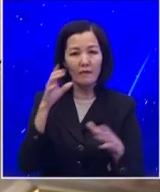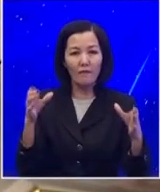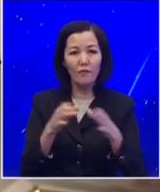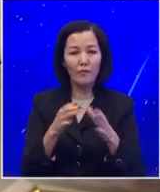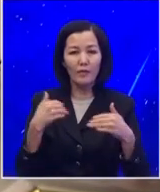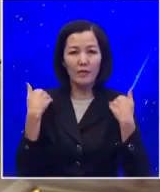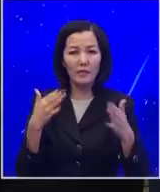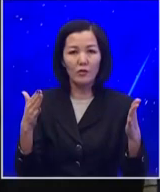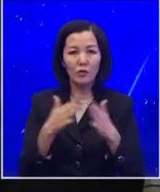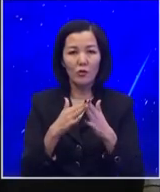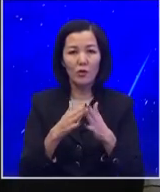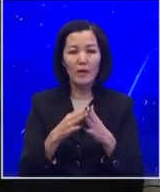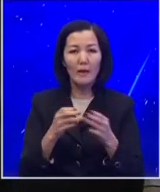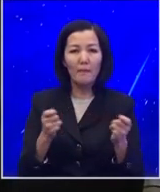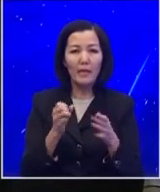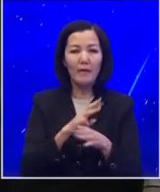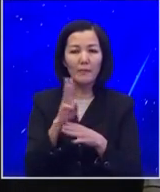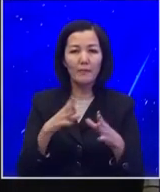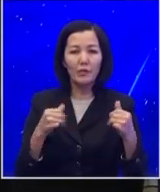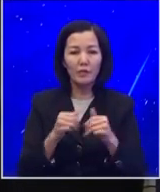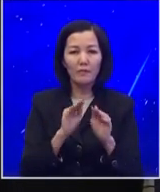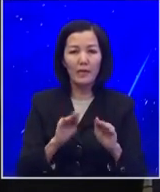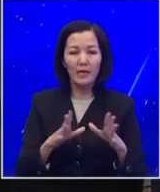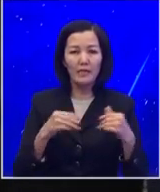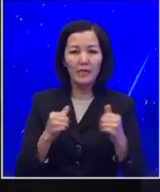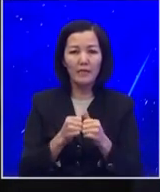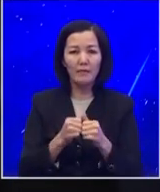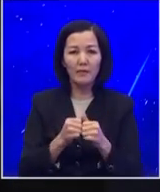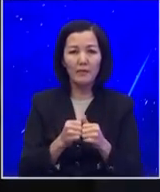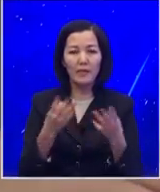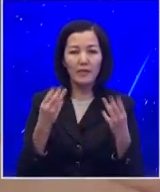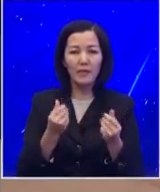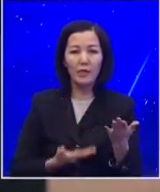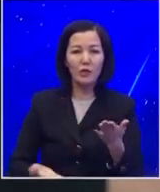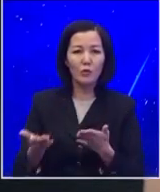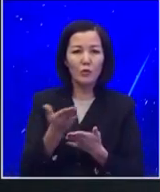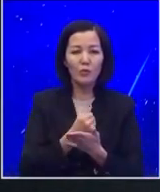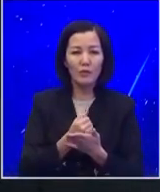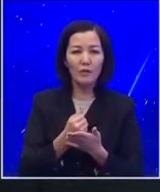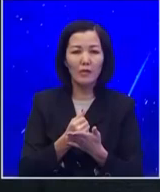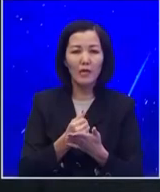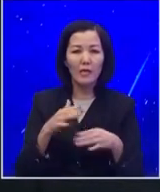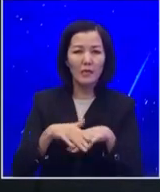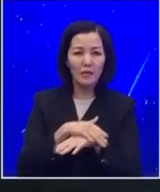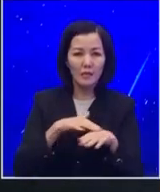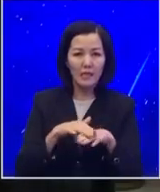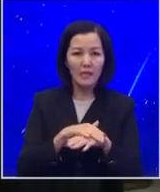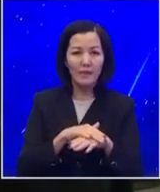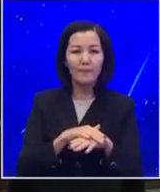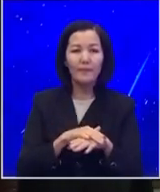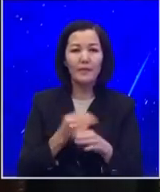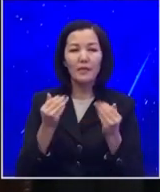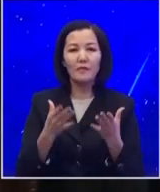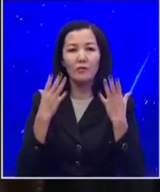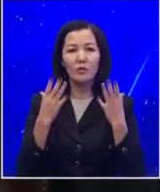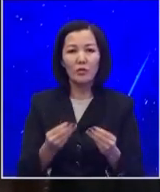фонд, предоставляющий жилье малообеспеченным и многодетным семьям на деньги, собранные неравнодушными гражданами страны.